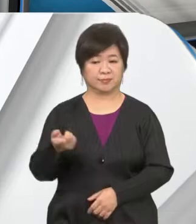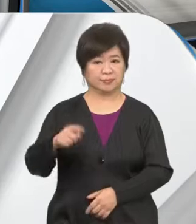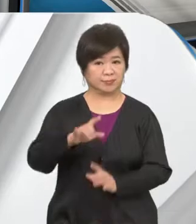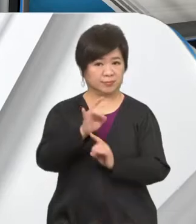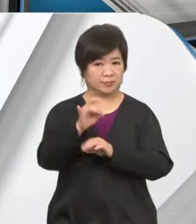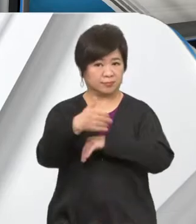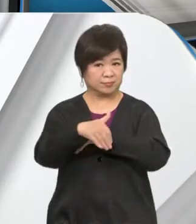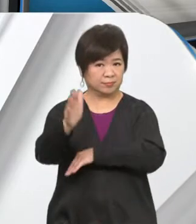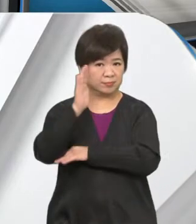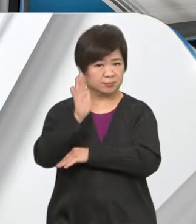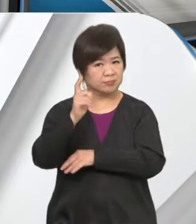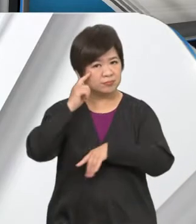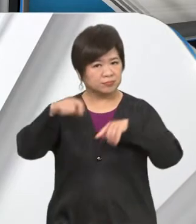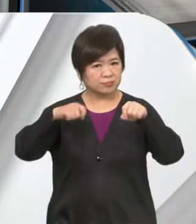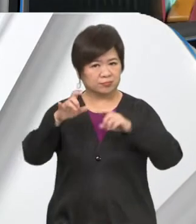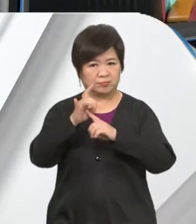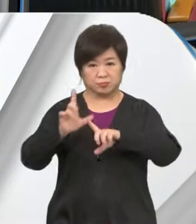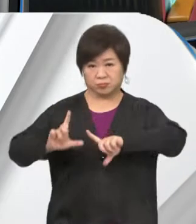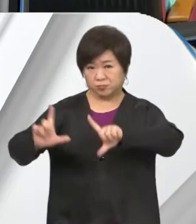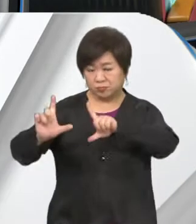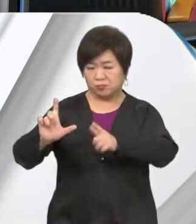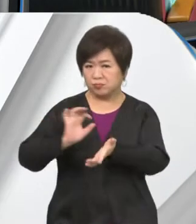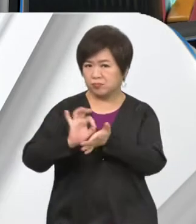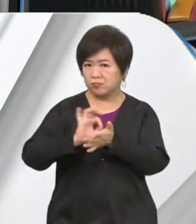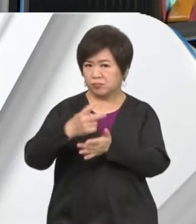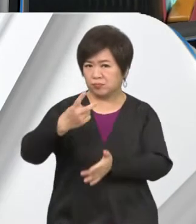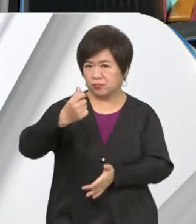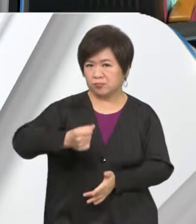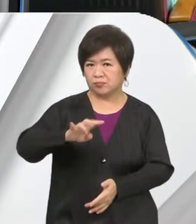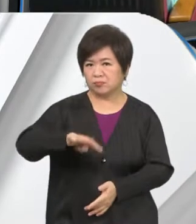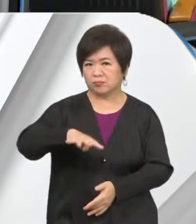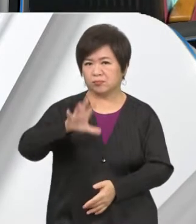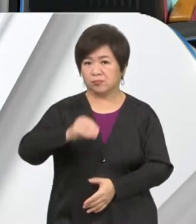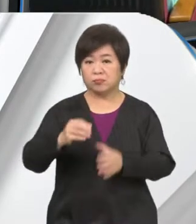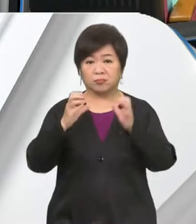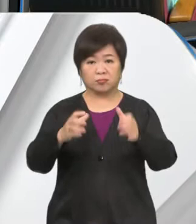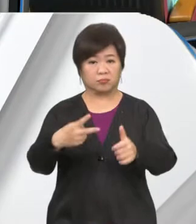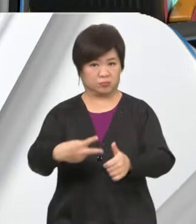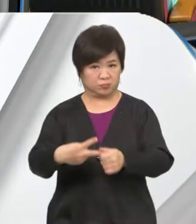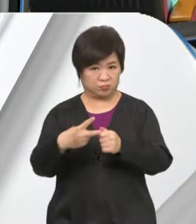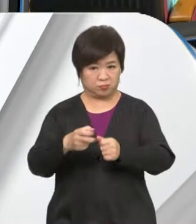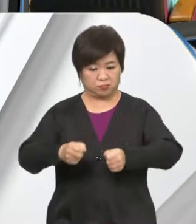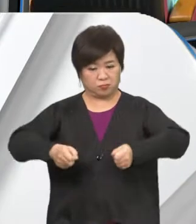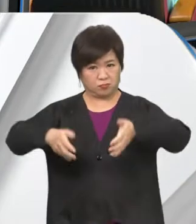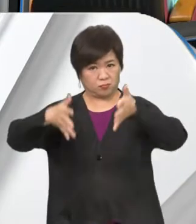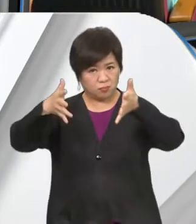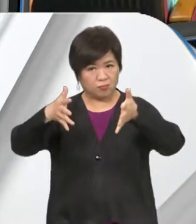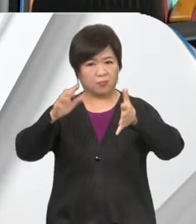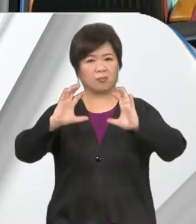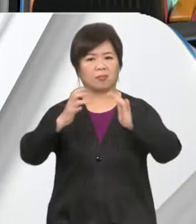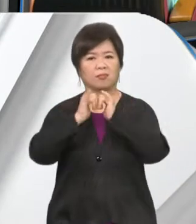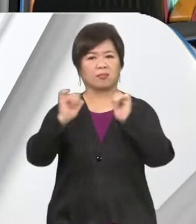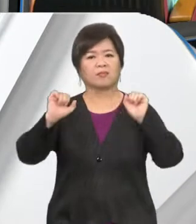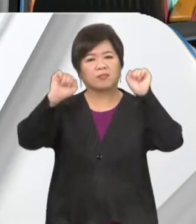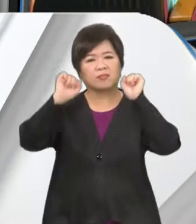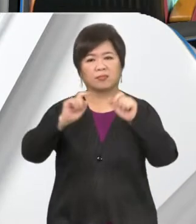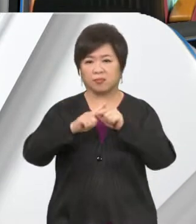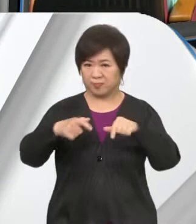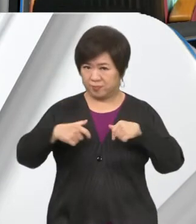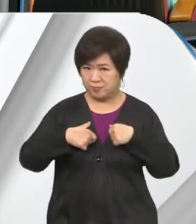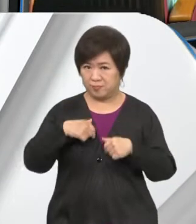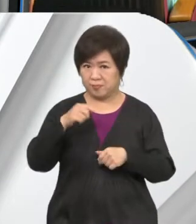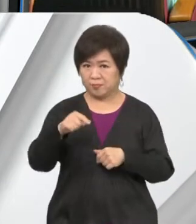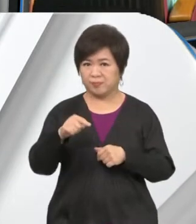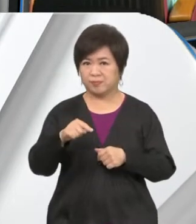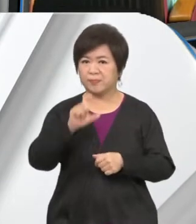新州镇政府安顺的主动军事2亿4000万，而西天一处有5000多个国民运动中心，将